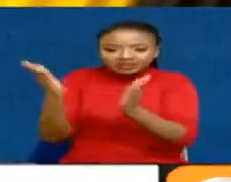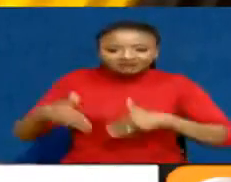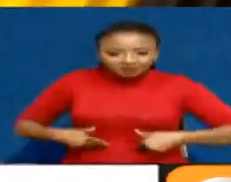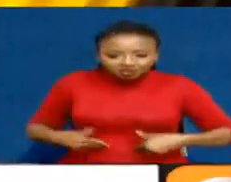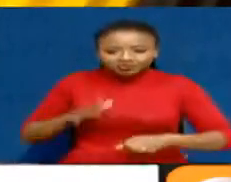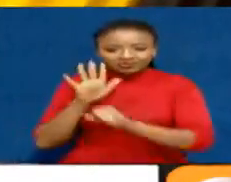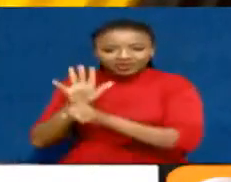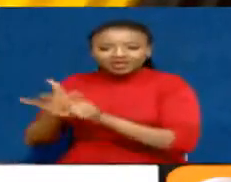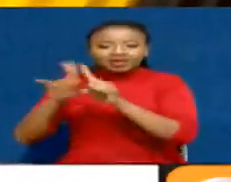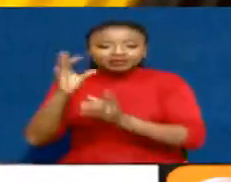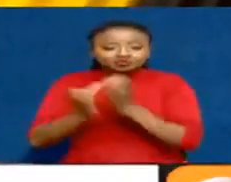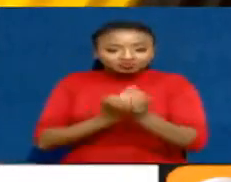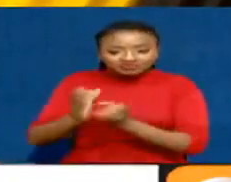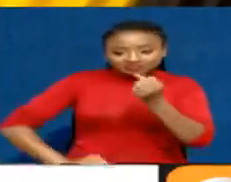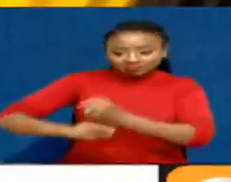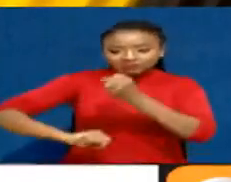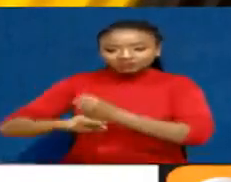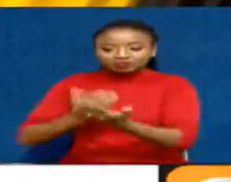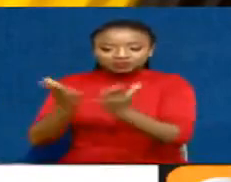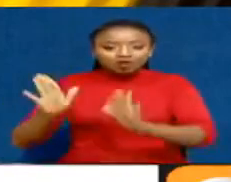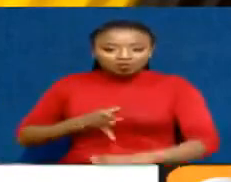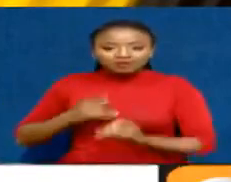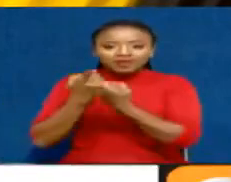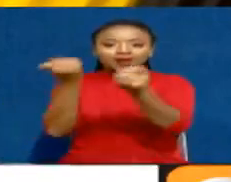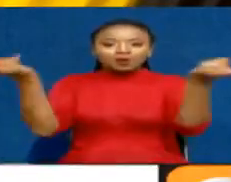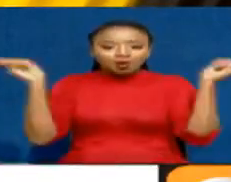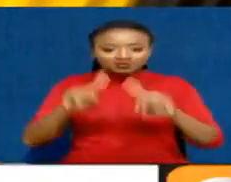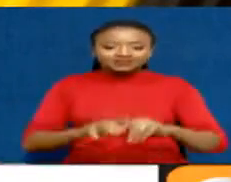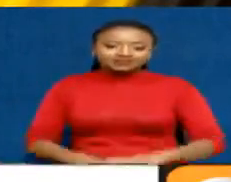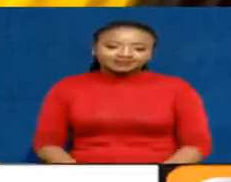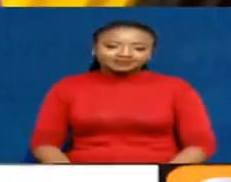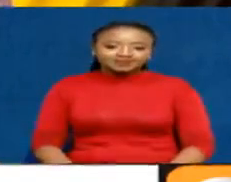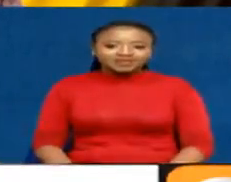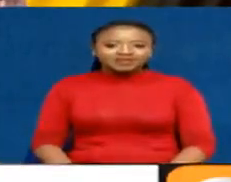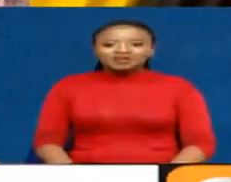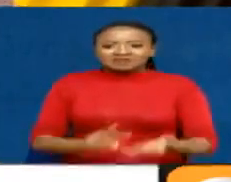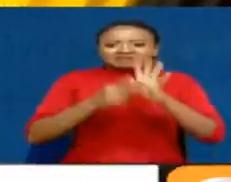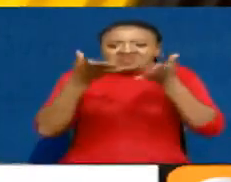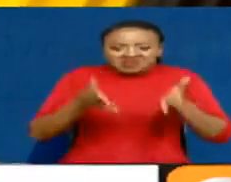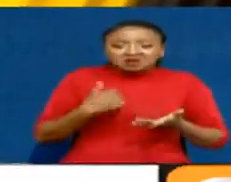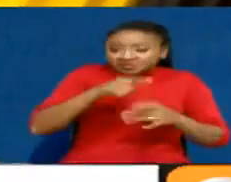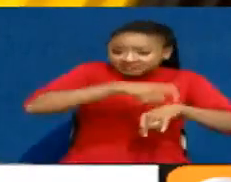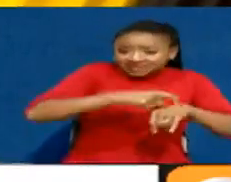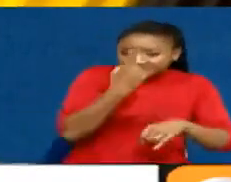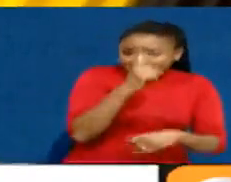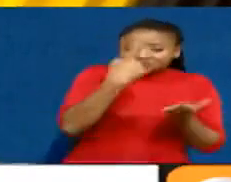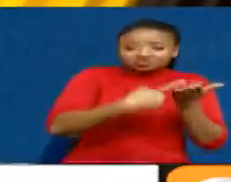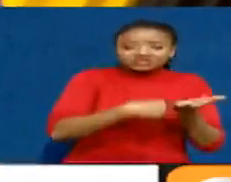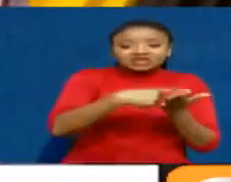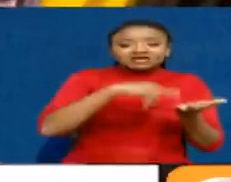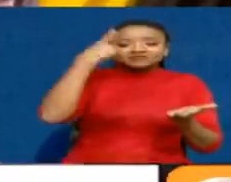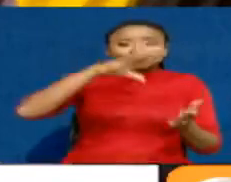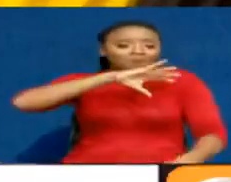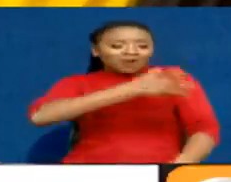vijana na biashara kwa wamama na wale wengine wote. Haiwezi kuwa ni mjadala wa